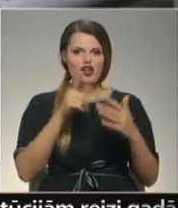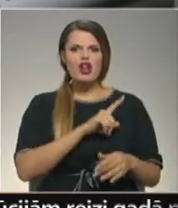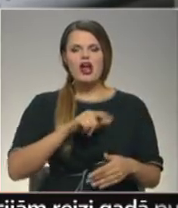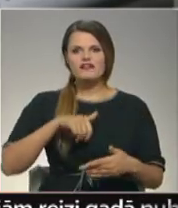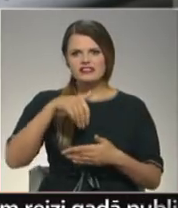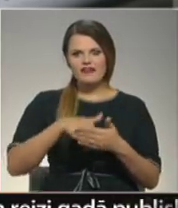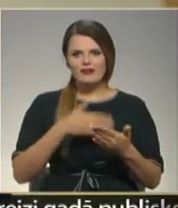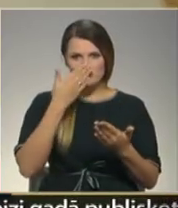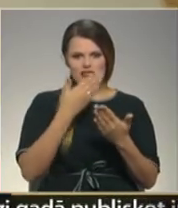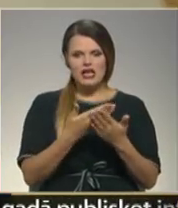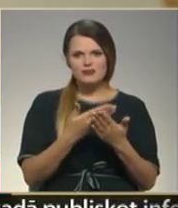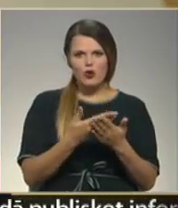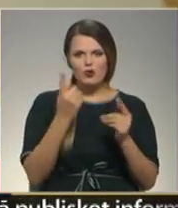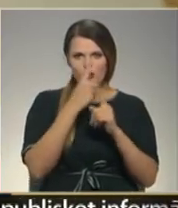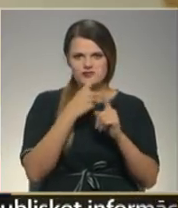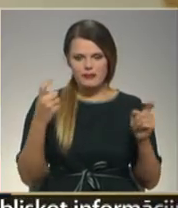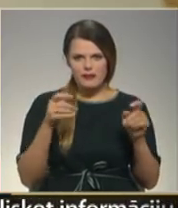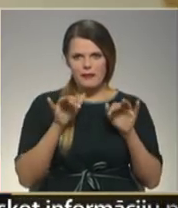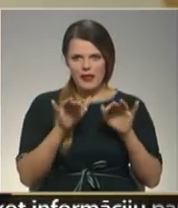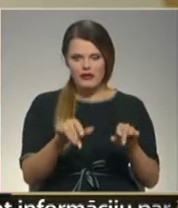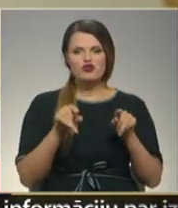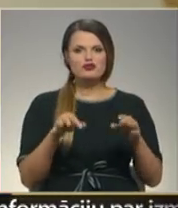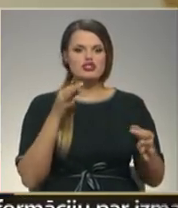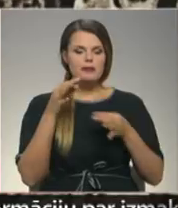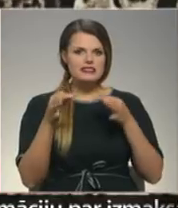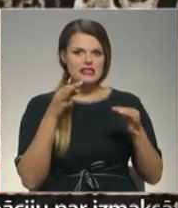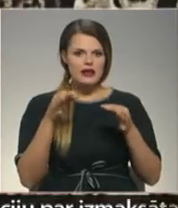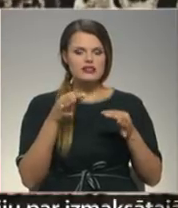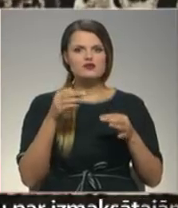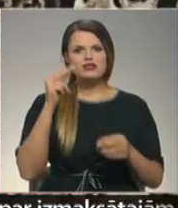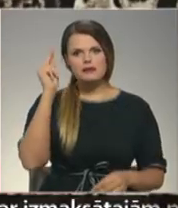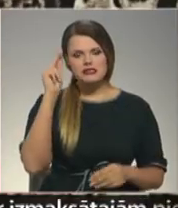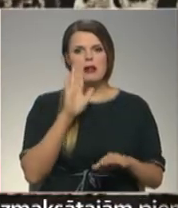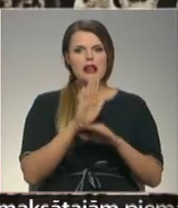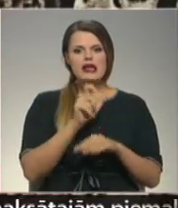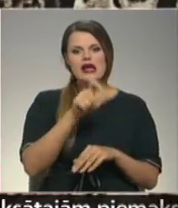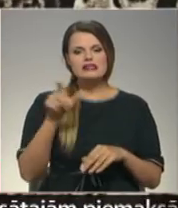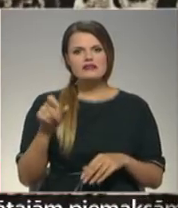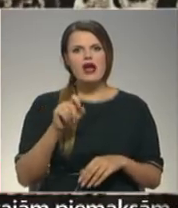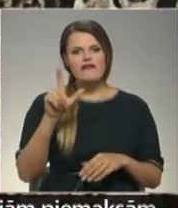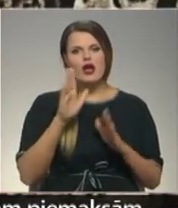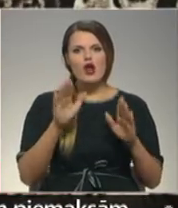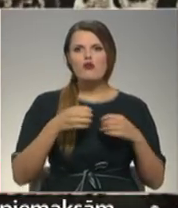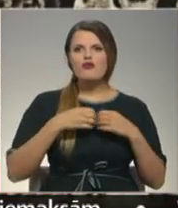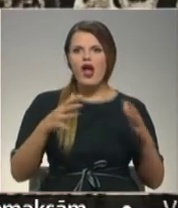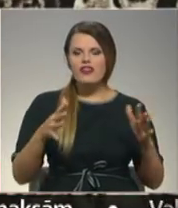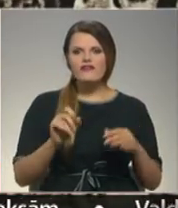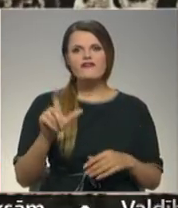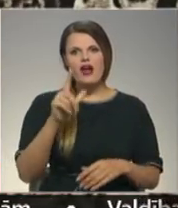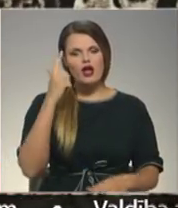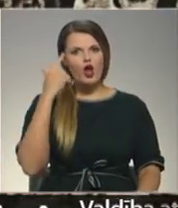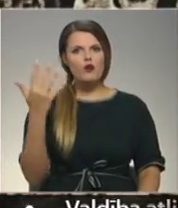vēstures atspoguļojums medijos. Šiem semināriem, šiem diskusijām likt cilvēkiem būt atvērtākiem, vairāk domājošiem, meklēt